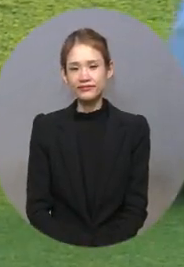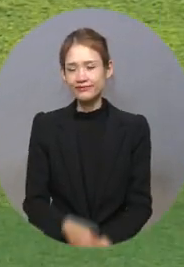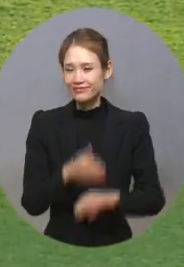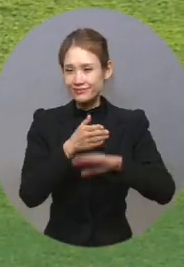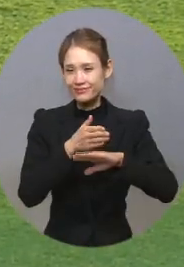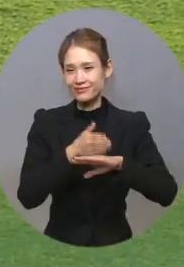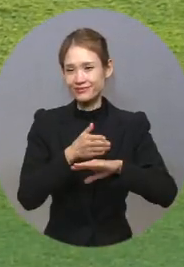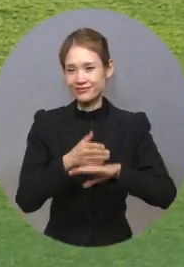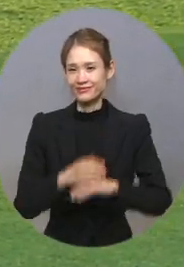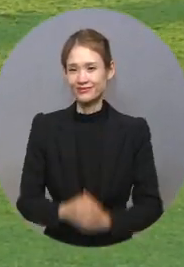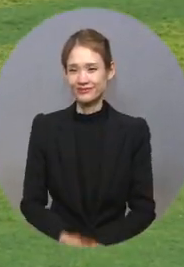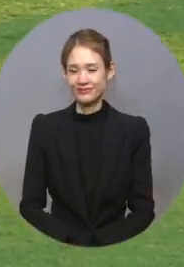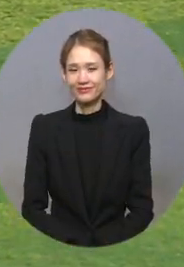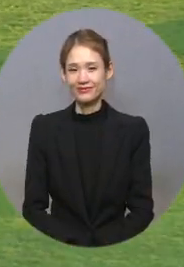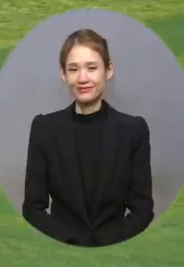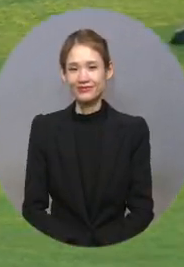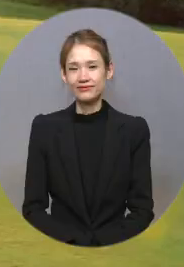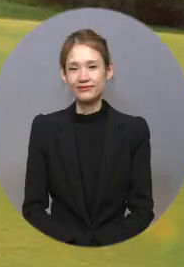감사합니다!